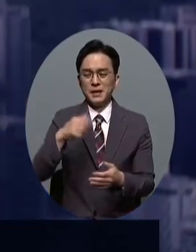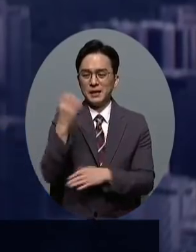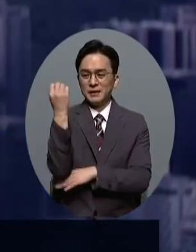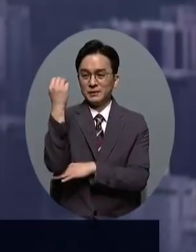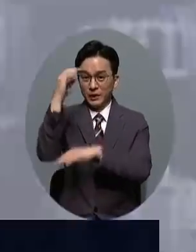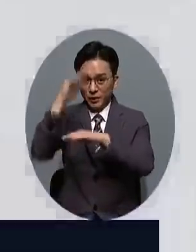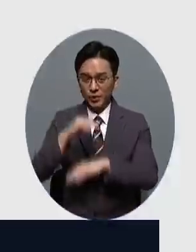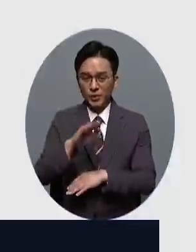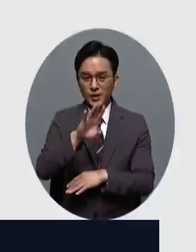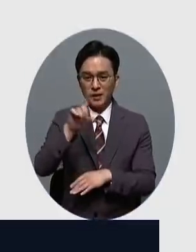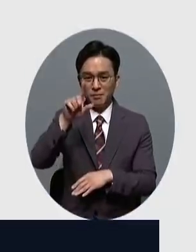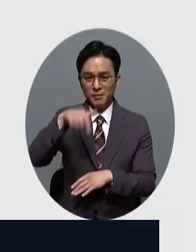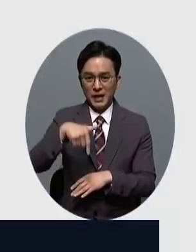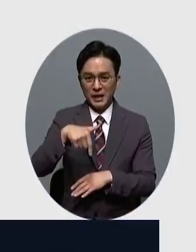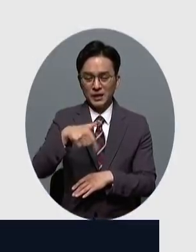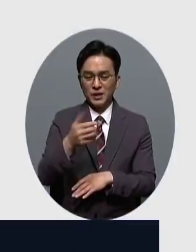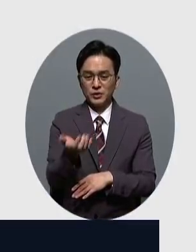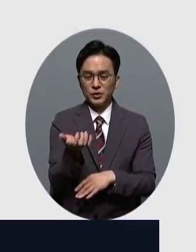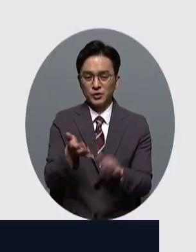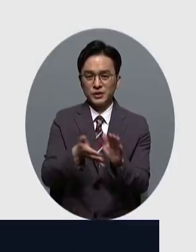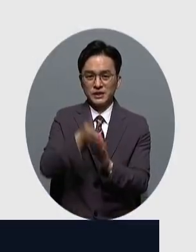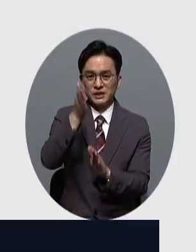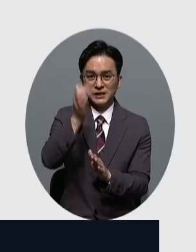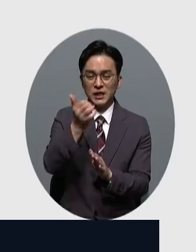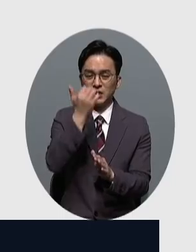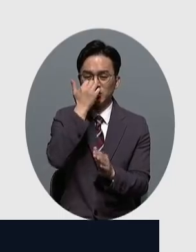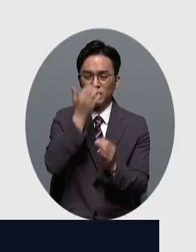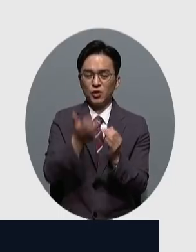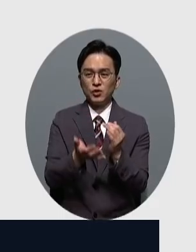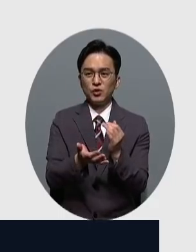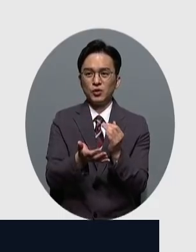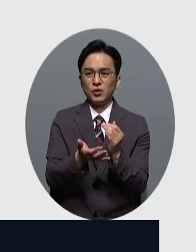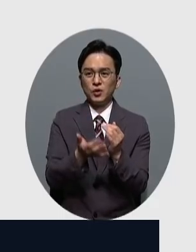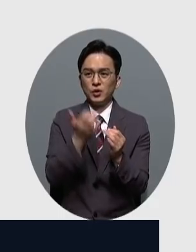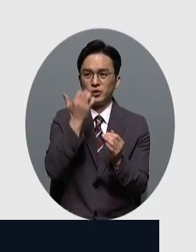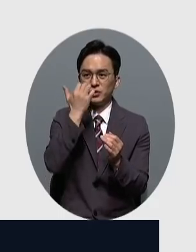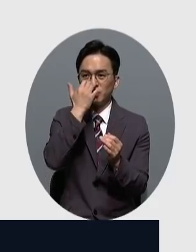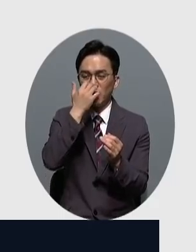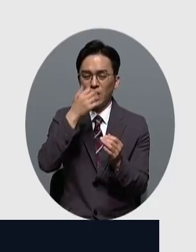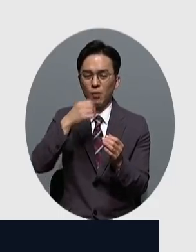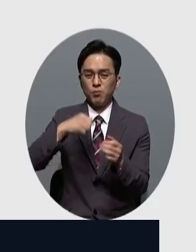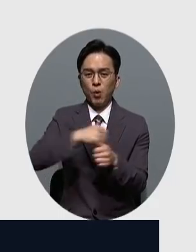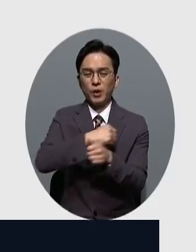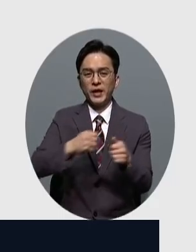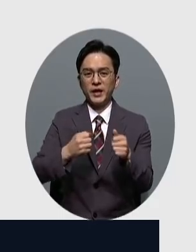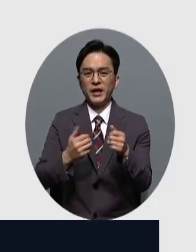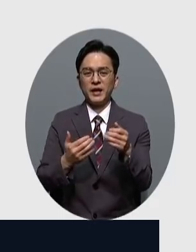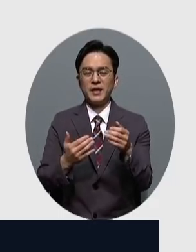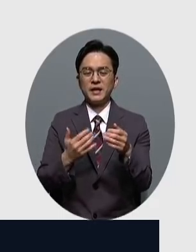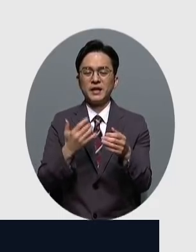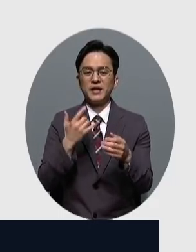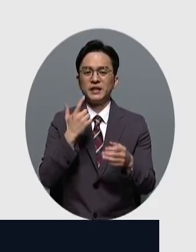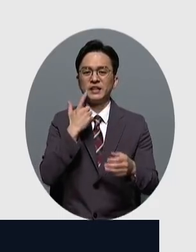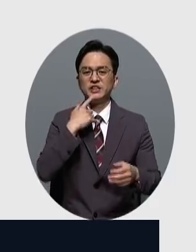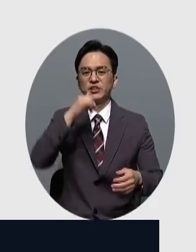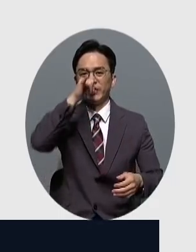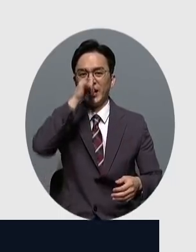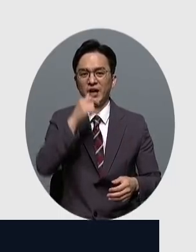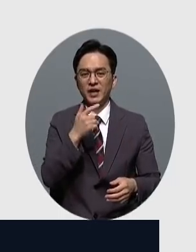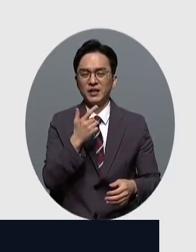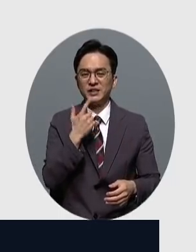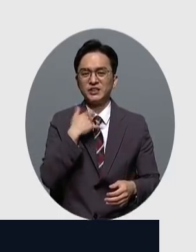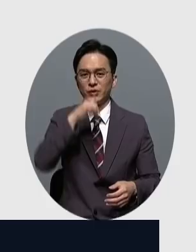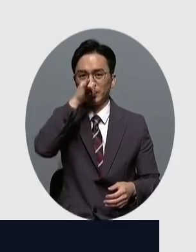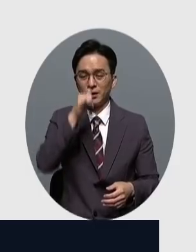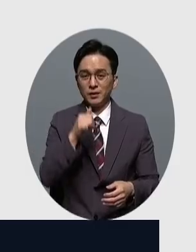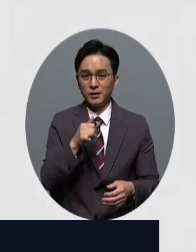예. 그러니까 성추행도 없었다라고 이야기하는 거죠. 성적 언동만 있었고 손 정도 잠시 올렸는 것 정도가 단데 피해자의